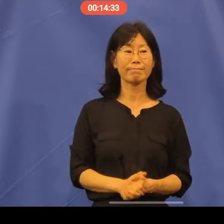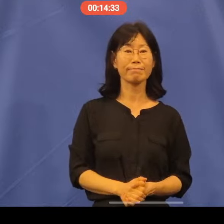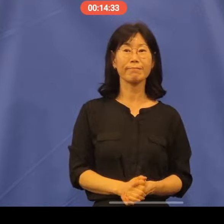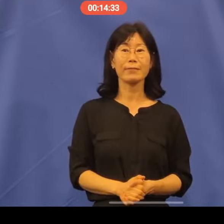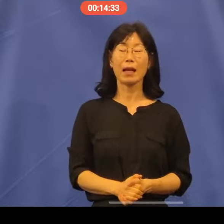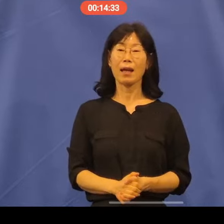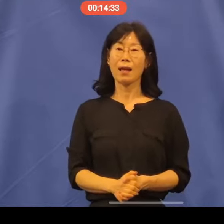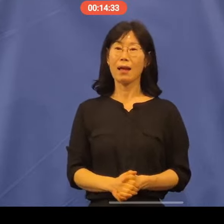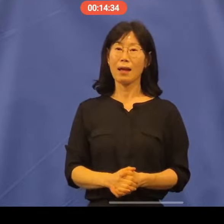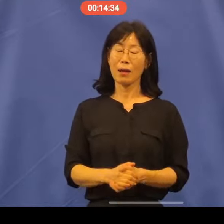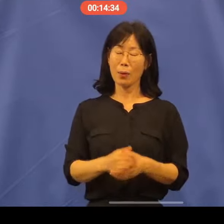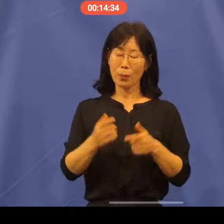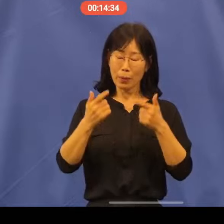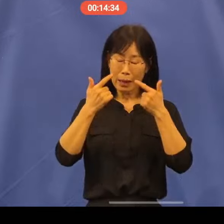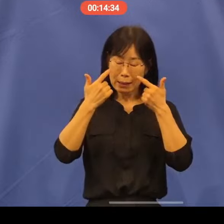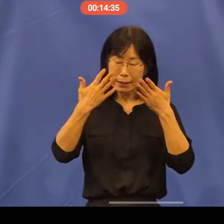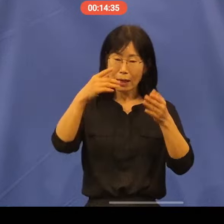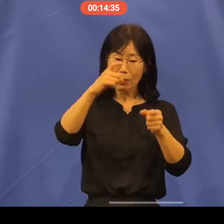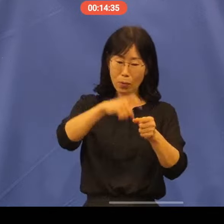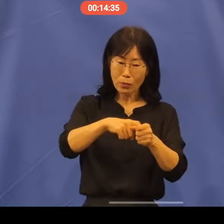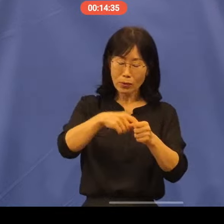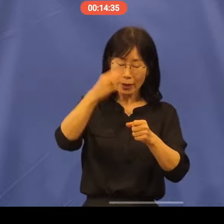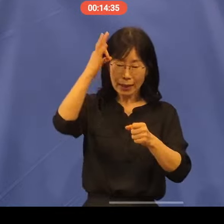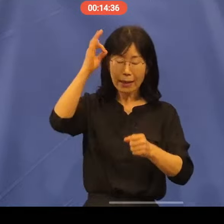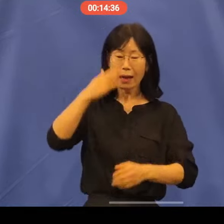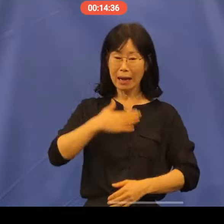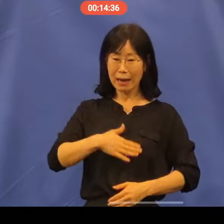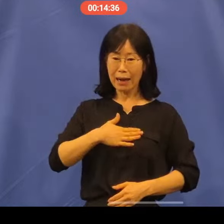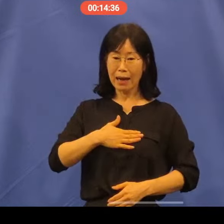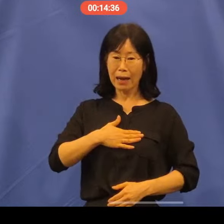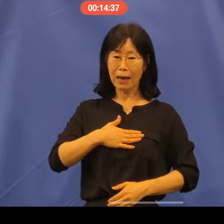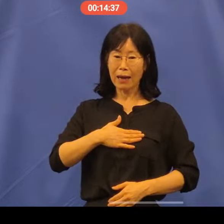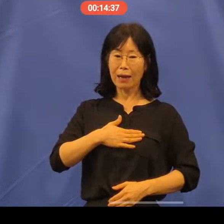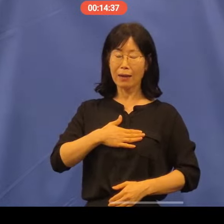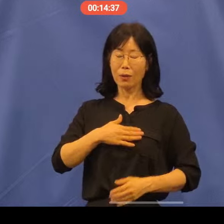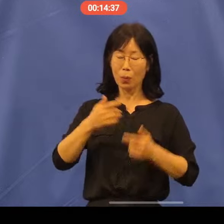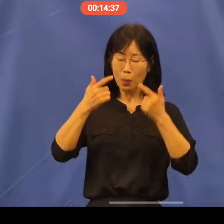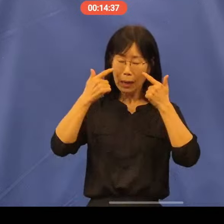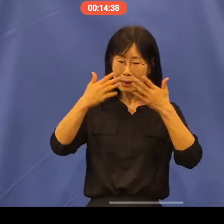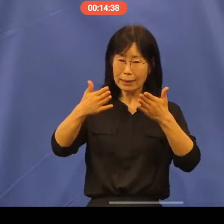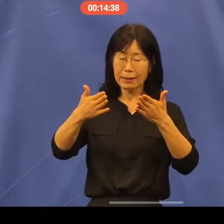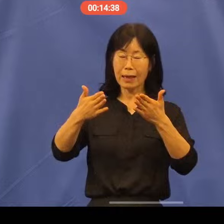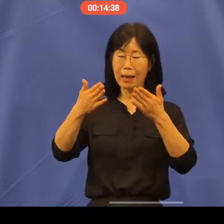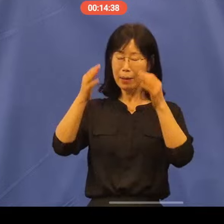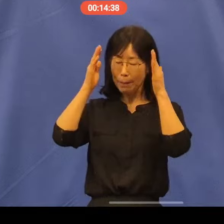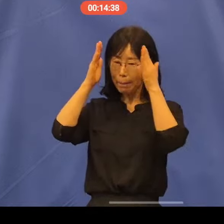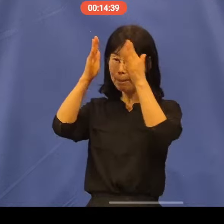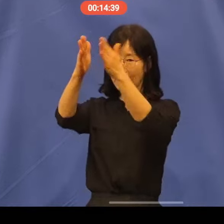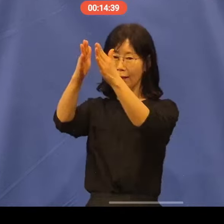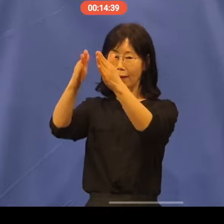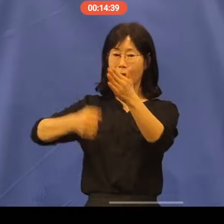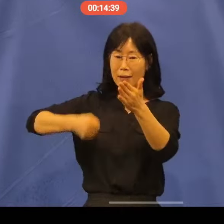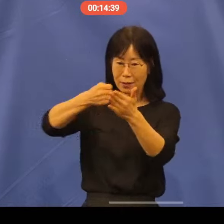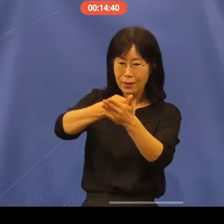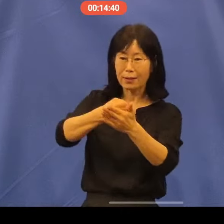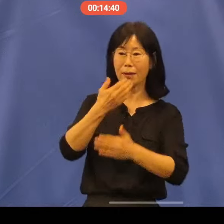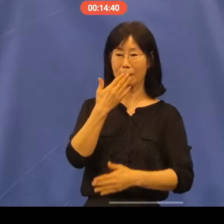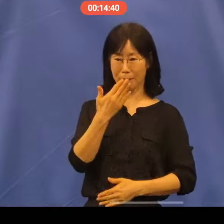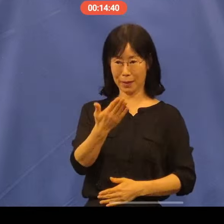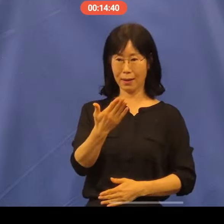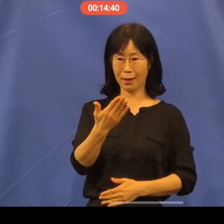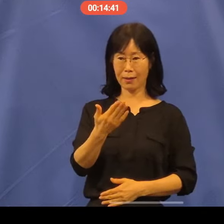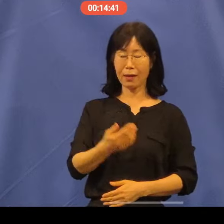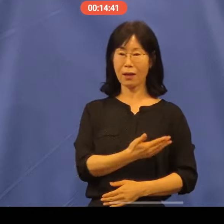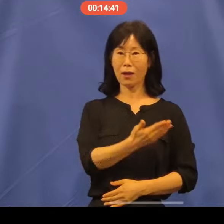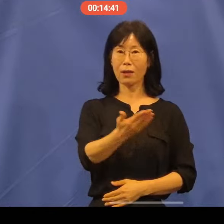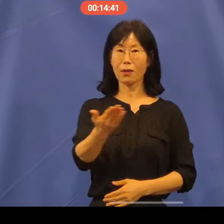무엇이든 목적을 바로 아는 게 중요해요. 여러분, 목적 없이 존재하는 게 있다면 그것은 여러분 집안에